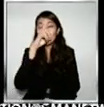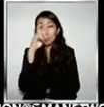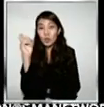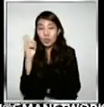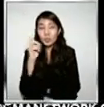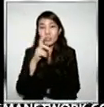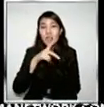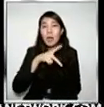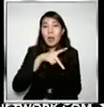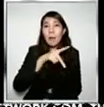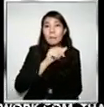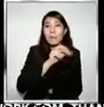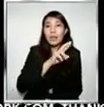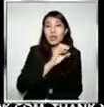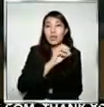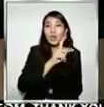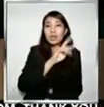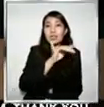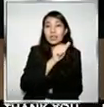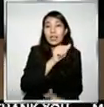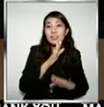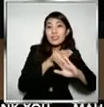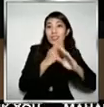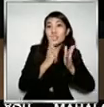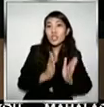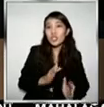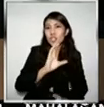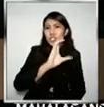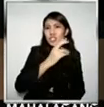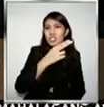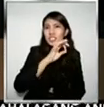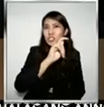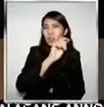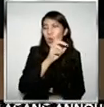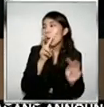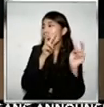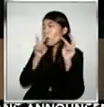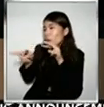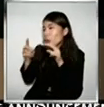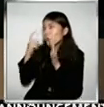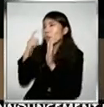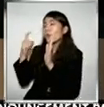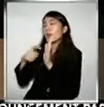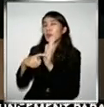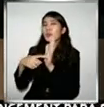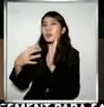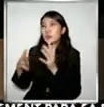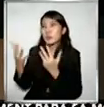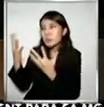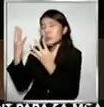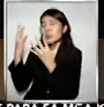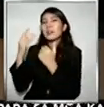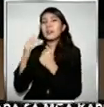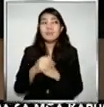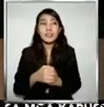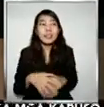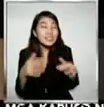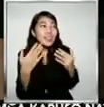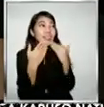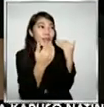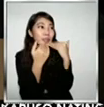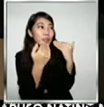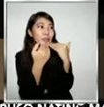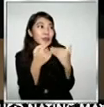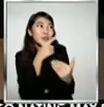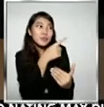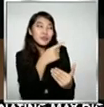ni Edgar na si Chito Miranda ang kanyang cover. Maraming salamat din po kay Kuya Chito Miranda, na minessage